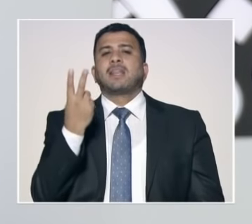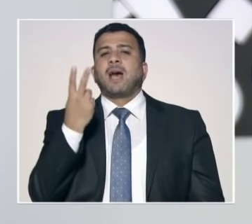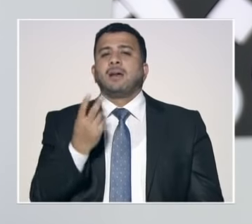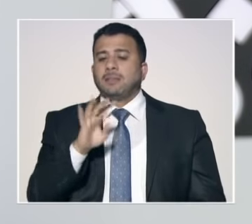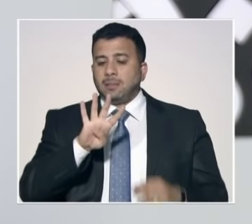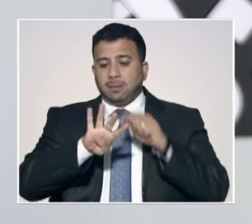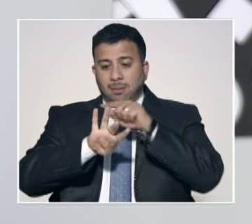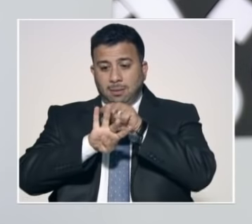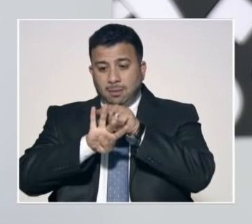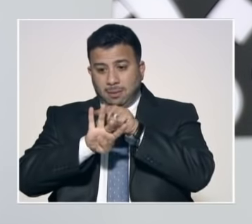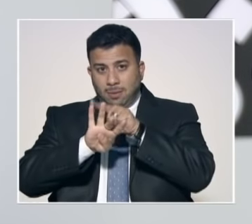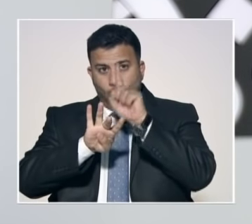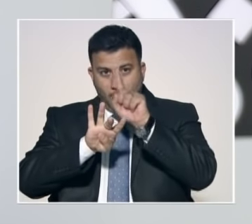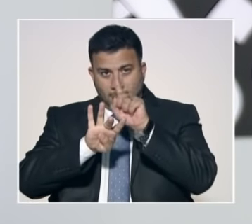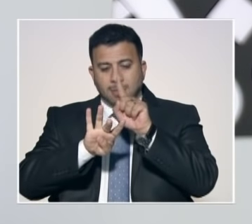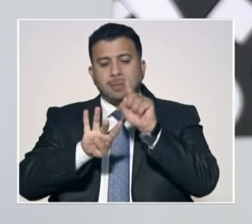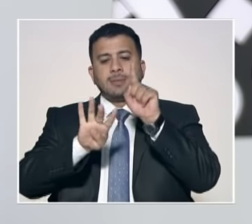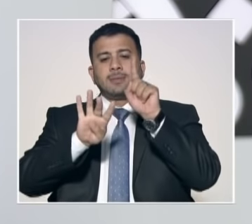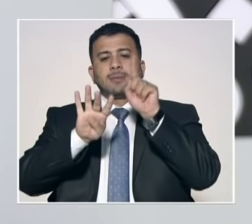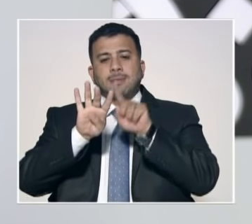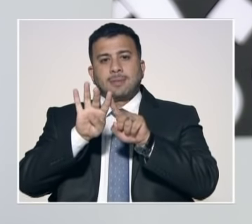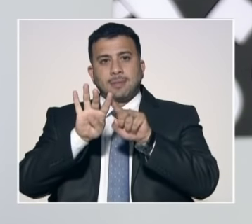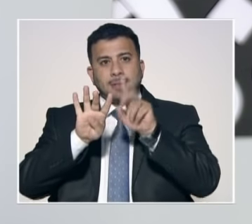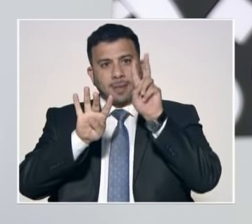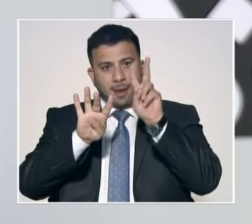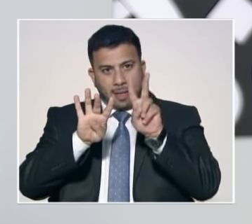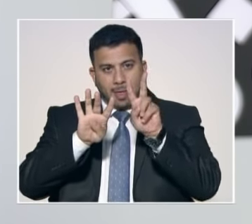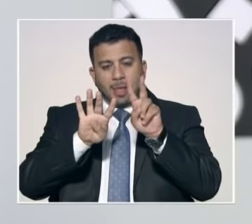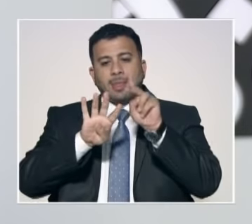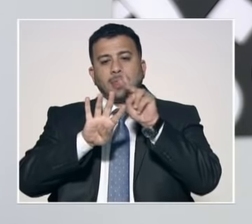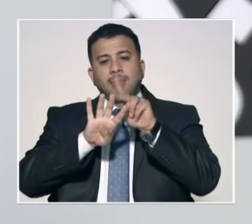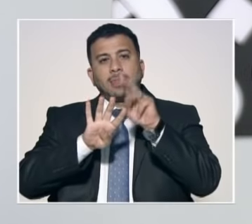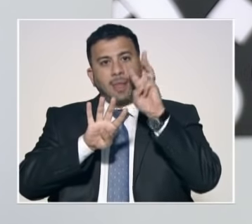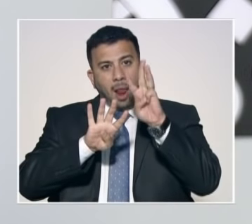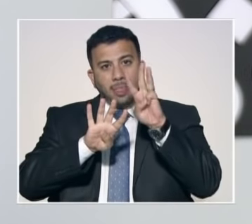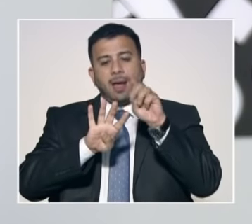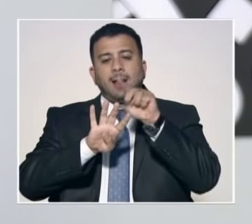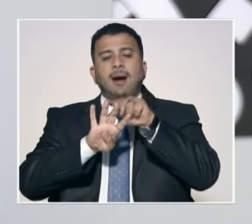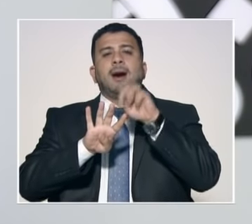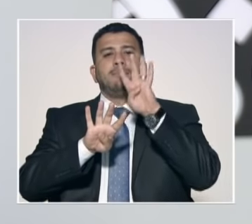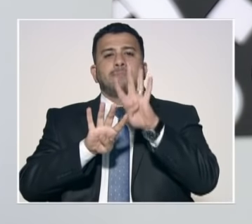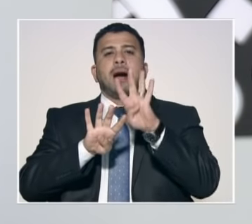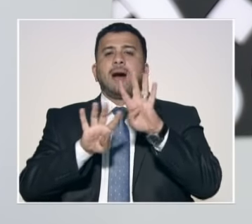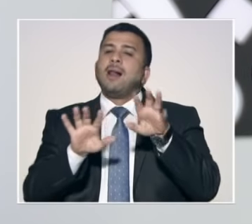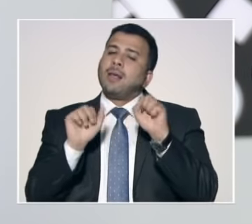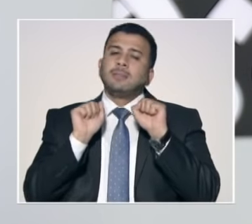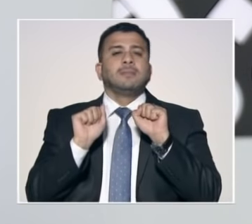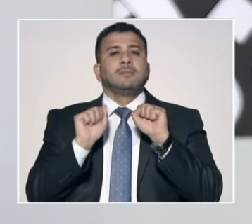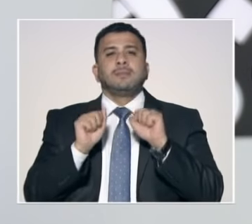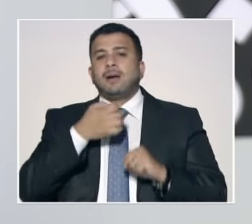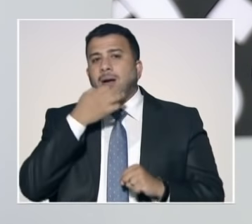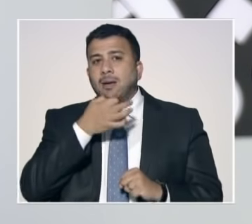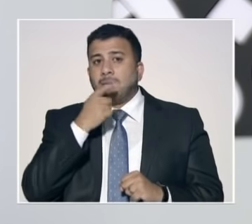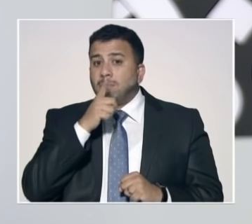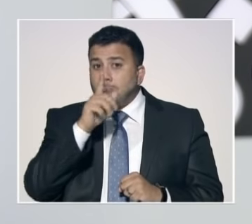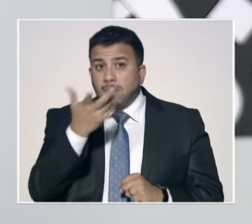أنه قال إذا أتيتم الصلاة فعليكم السكينة والوقار، فما أدركتم فصلوا وما